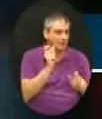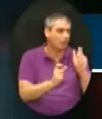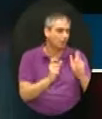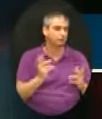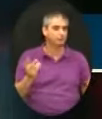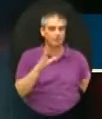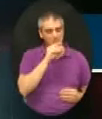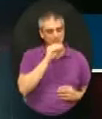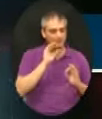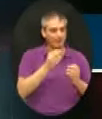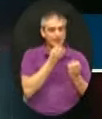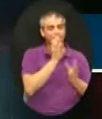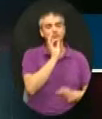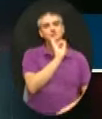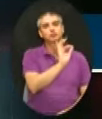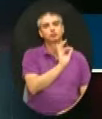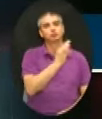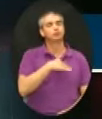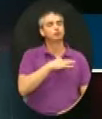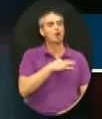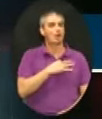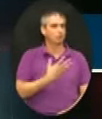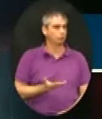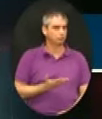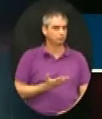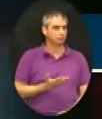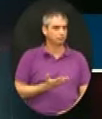ממש, מדברים על המסר שלנו.